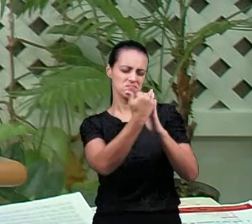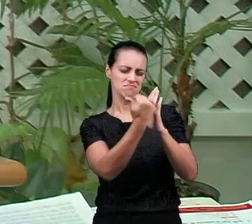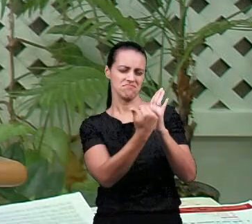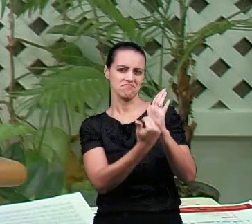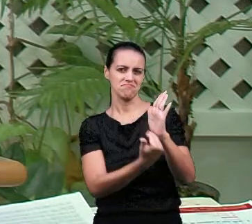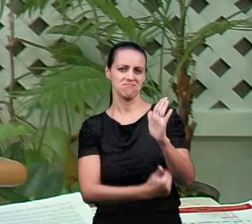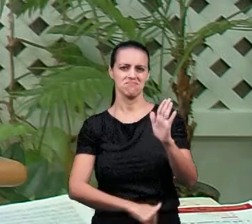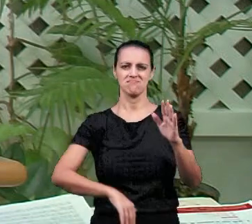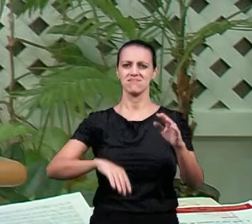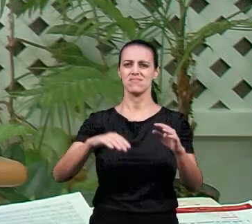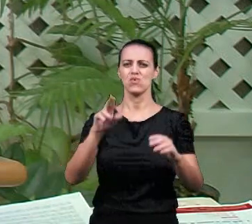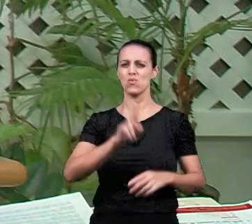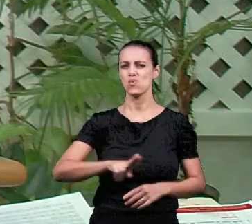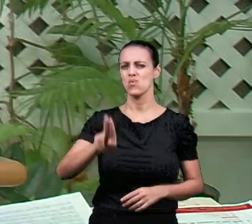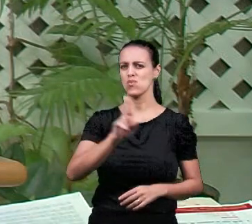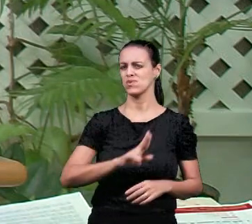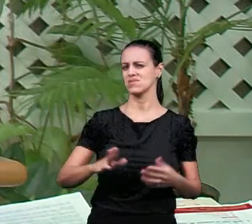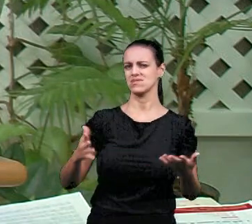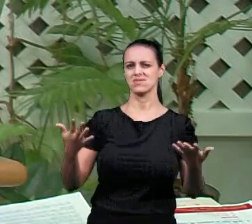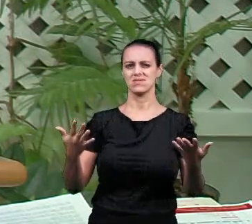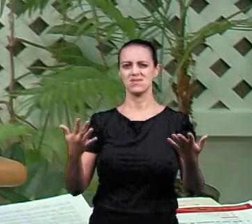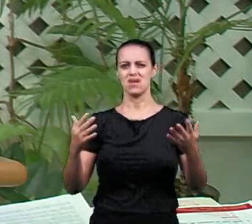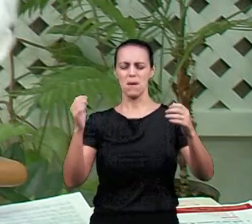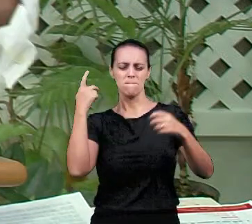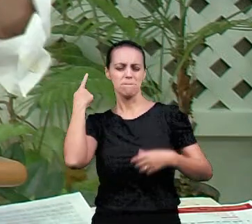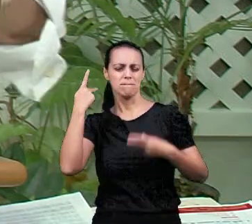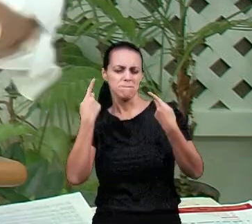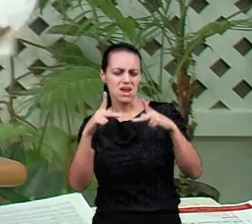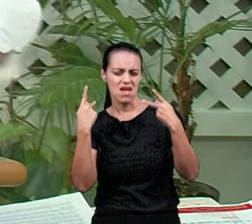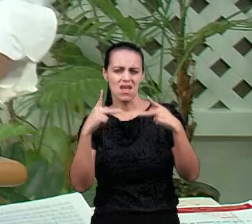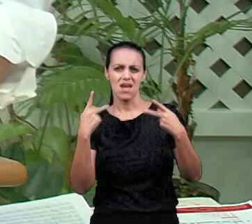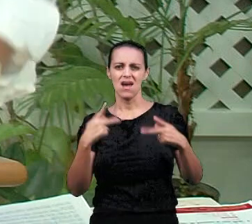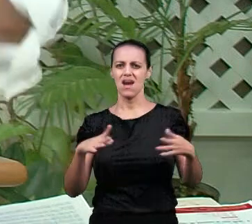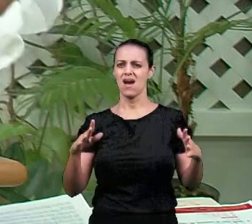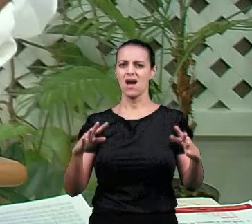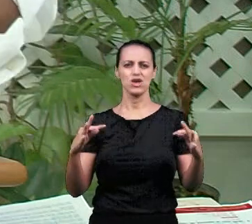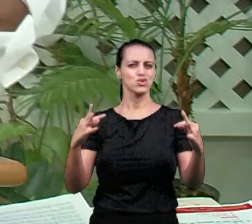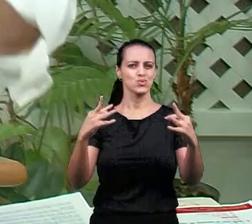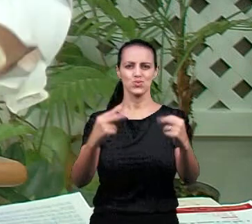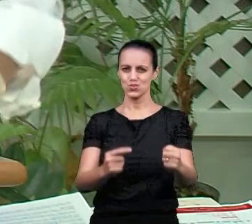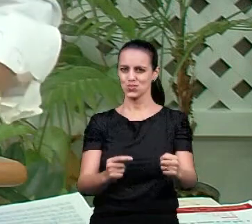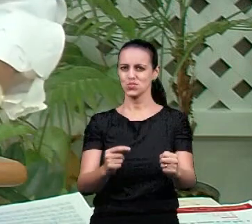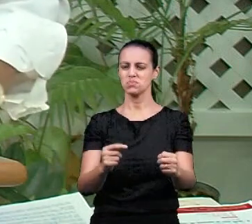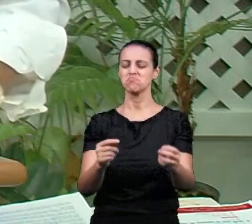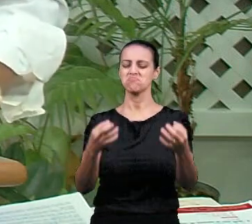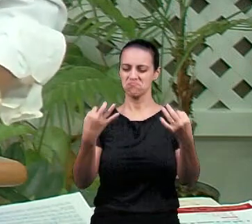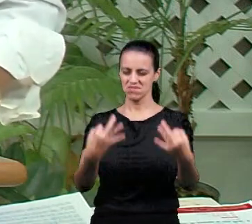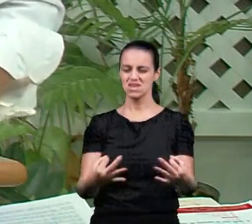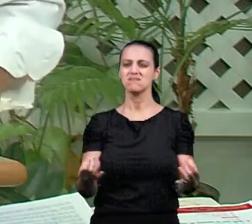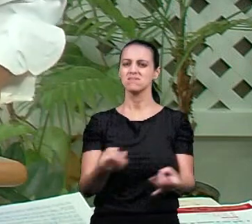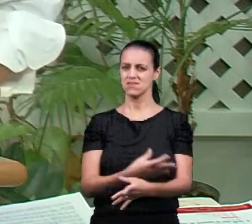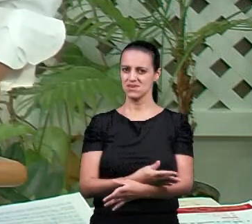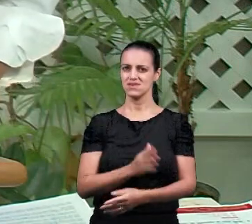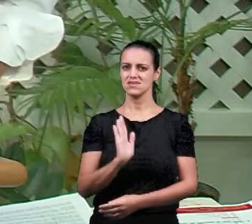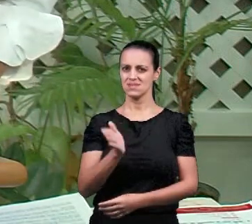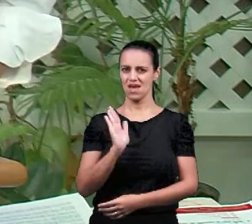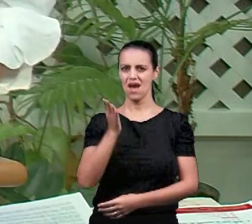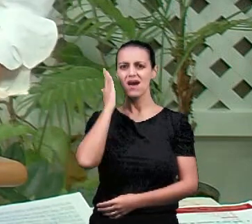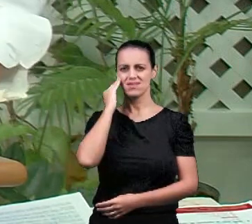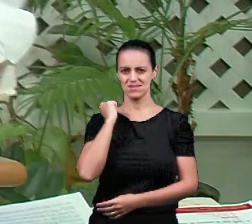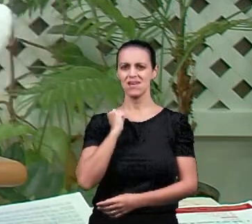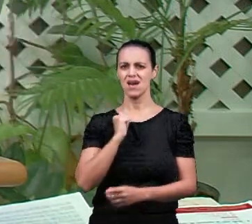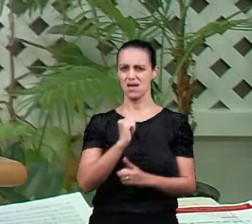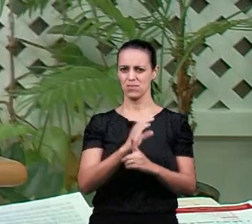grande bénédiction, l'homme a prêché, tel et tel, une sympathie, tout va bien. Tout va bien.